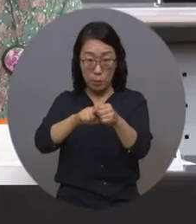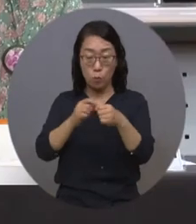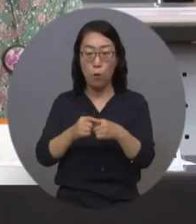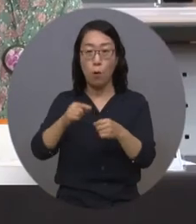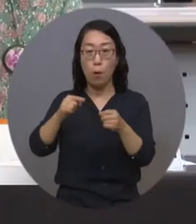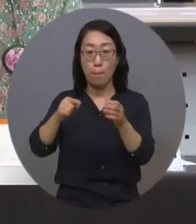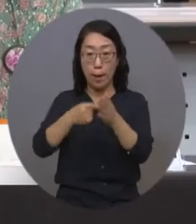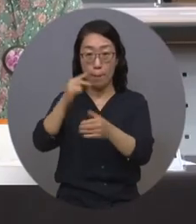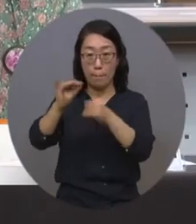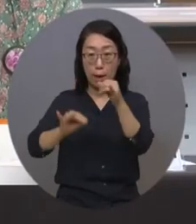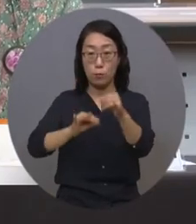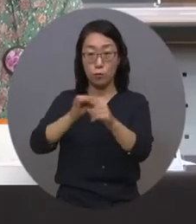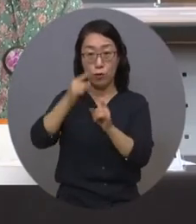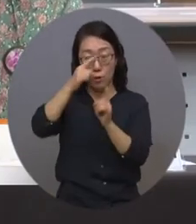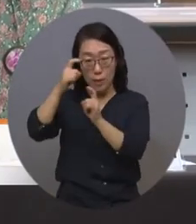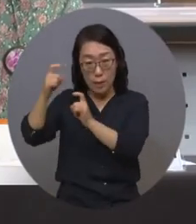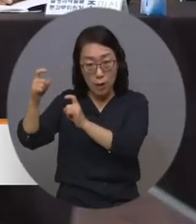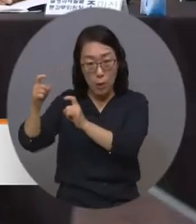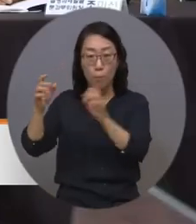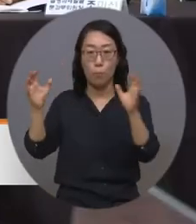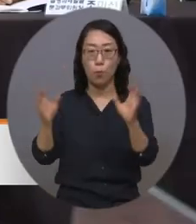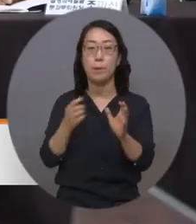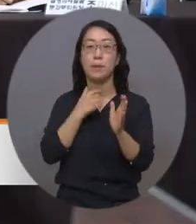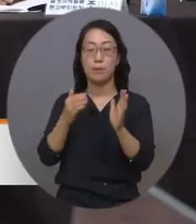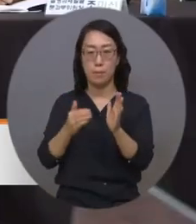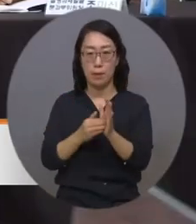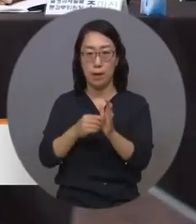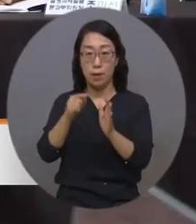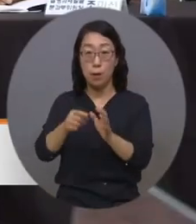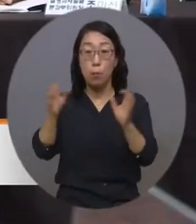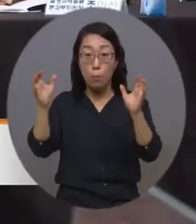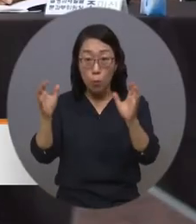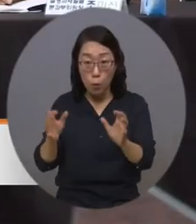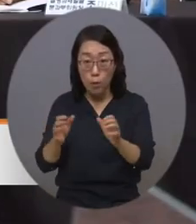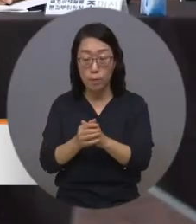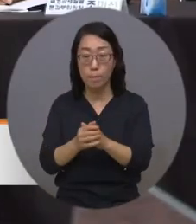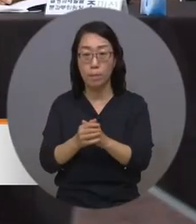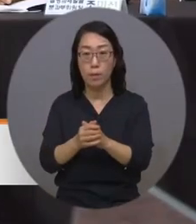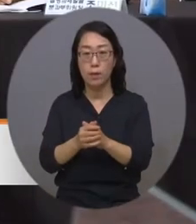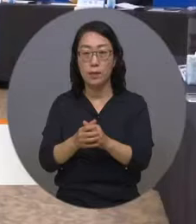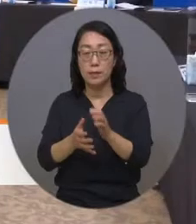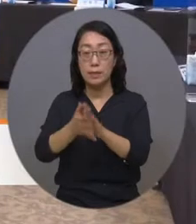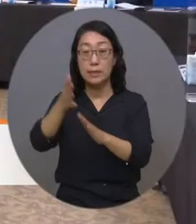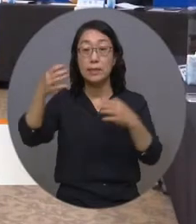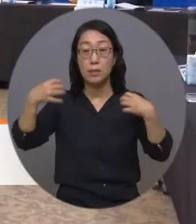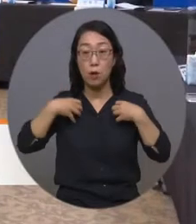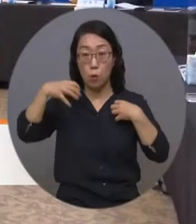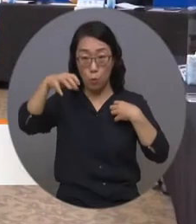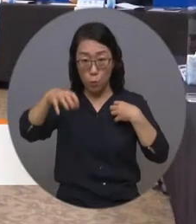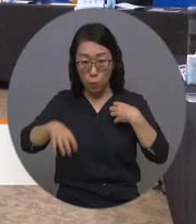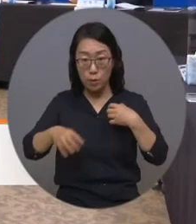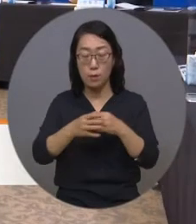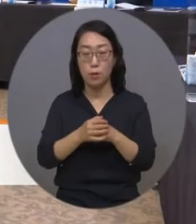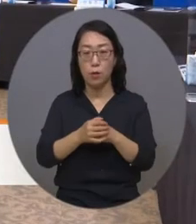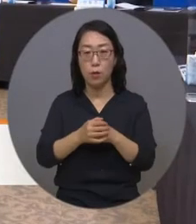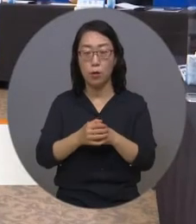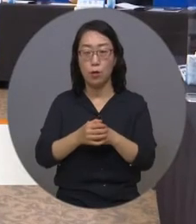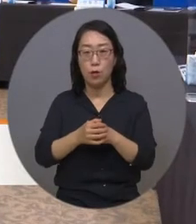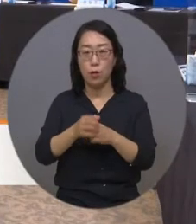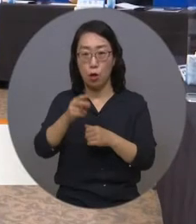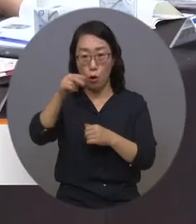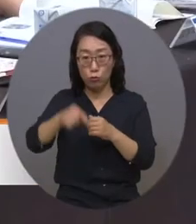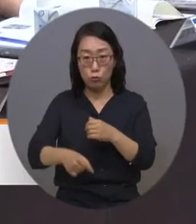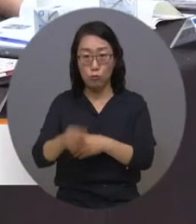기념사업 심포지엄을 개최했습니다. 이번 심포지엄은 여수시청에서 열렸으며 시 공식 채널 여수 이야기를